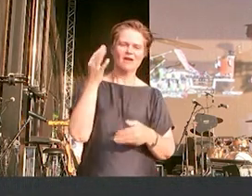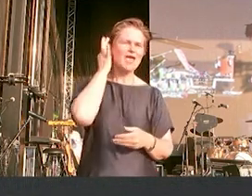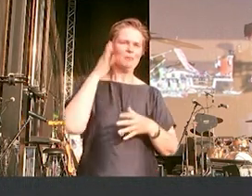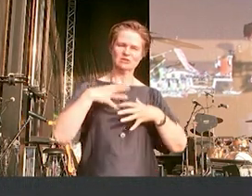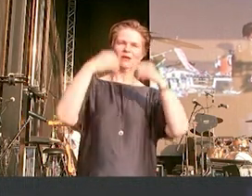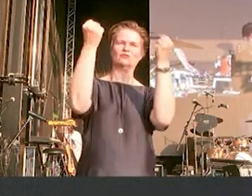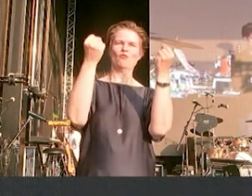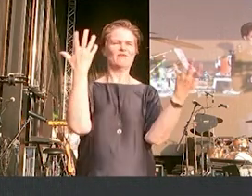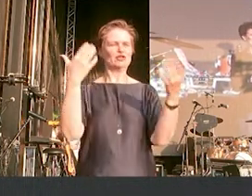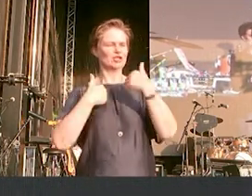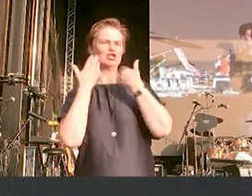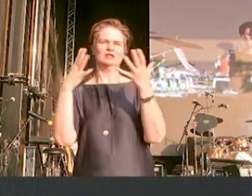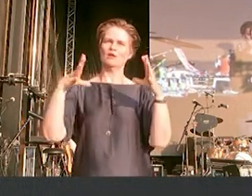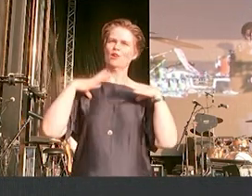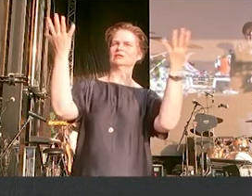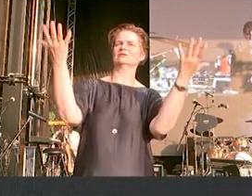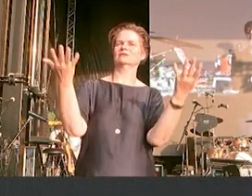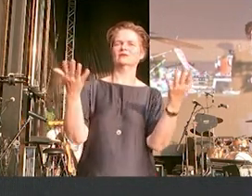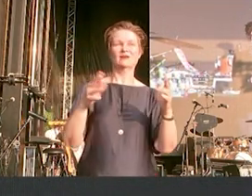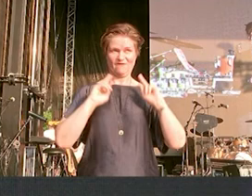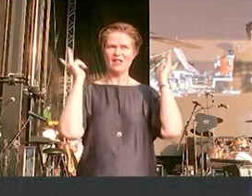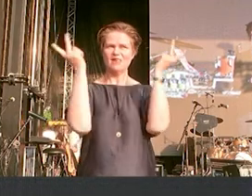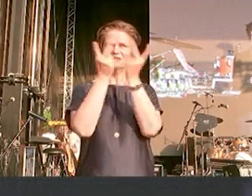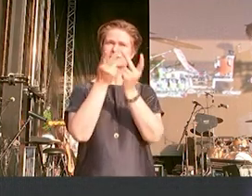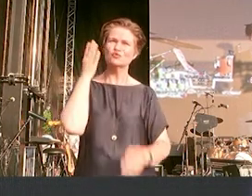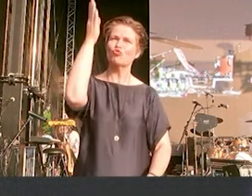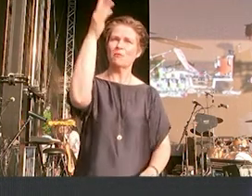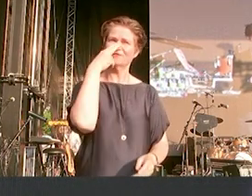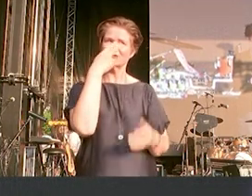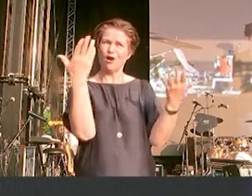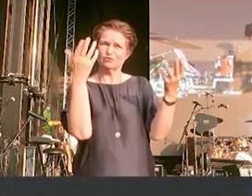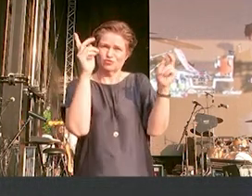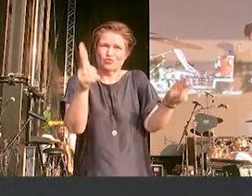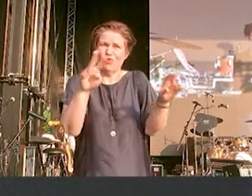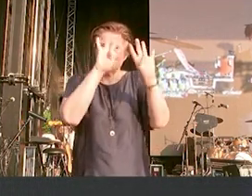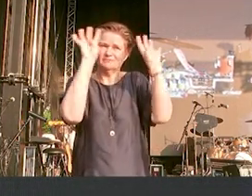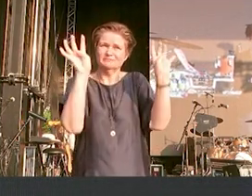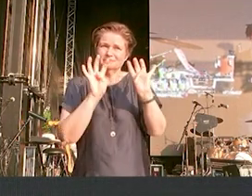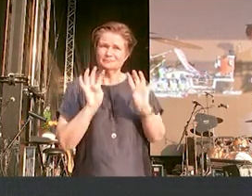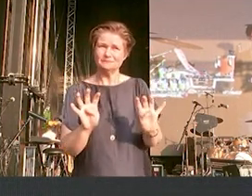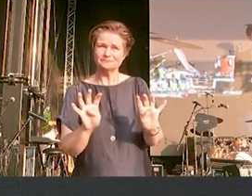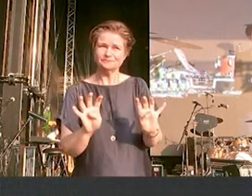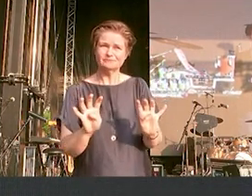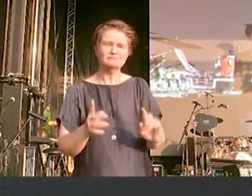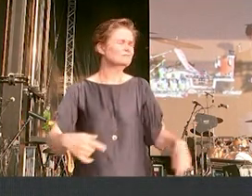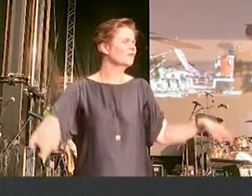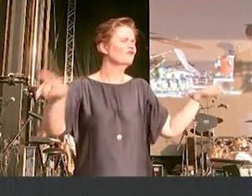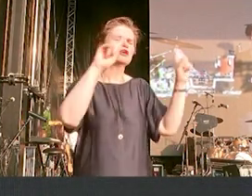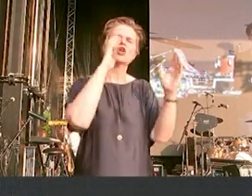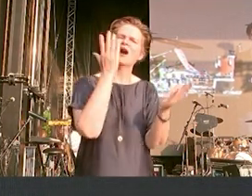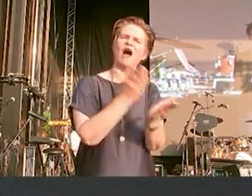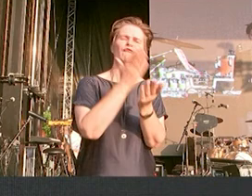der Lust? In welcher Welt wollen wir leben? Wir sollten endlich aufhören, uns